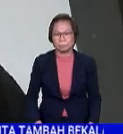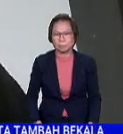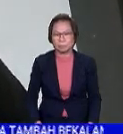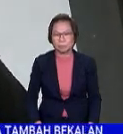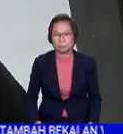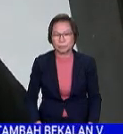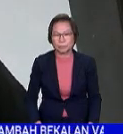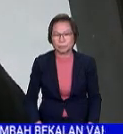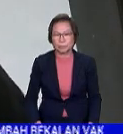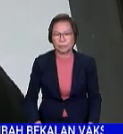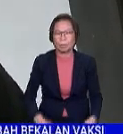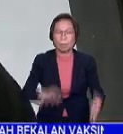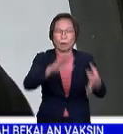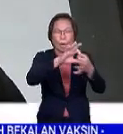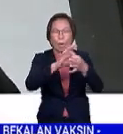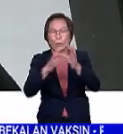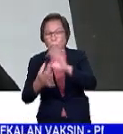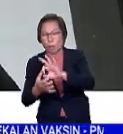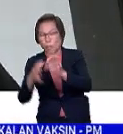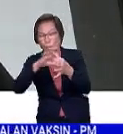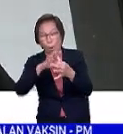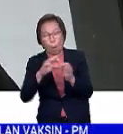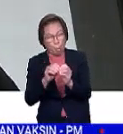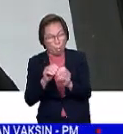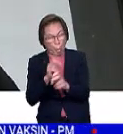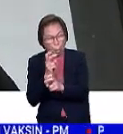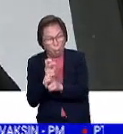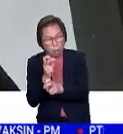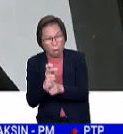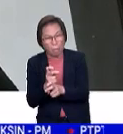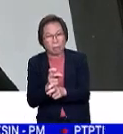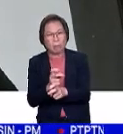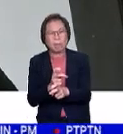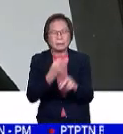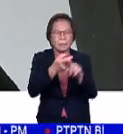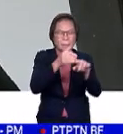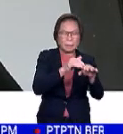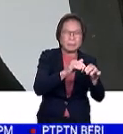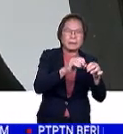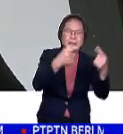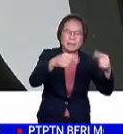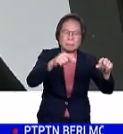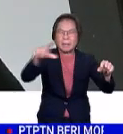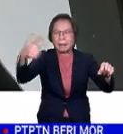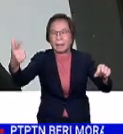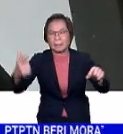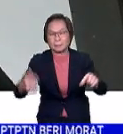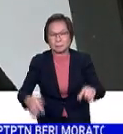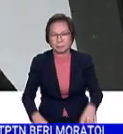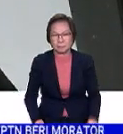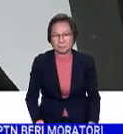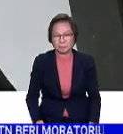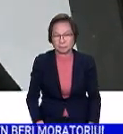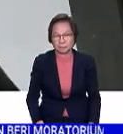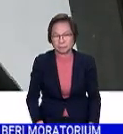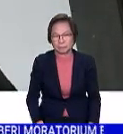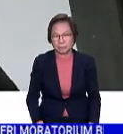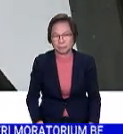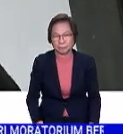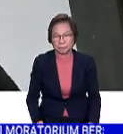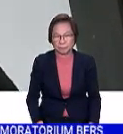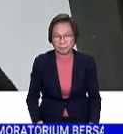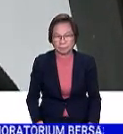kalau dia Olimpik nanti dia lagi tough lah daripada game-game biasa. Dia akan cara main semua akan lain sebab Olimpik the big